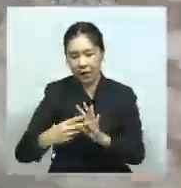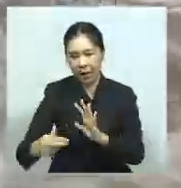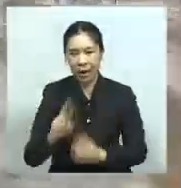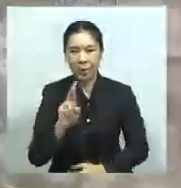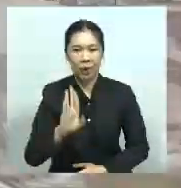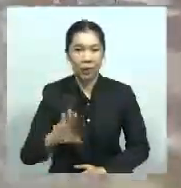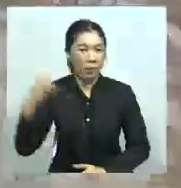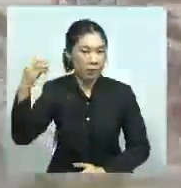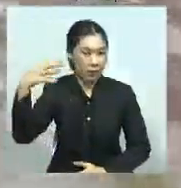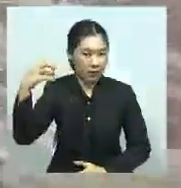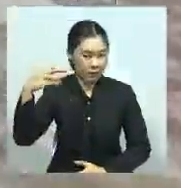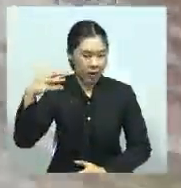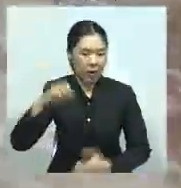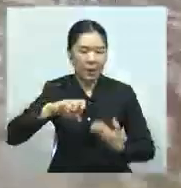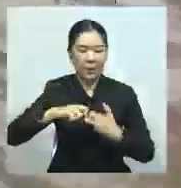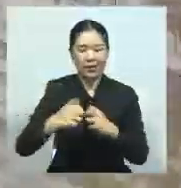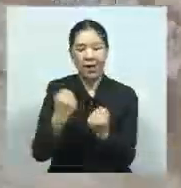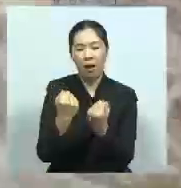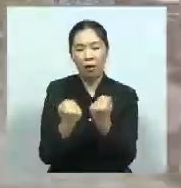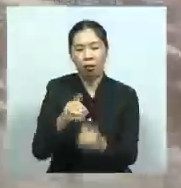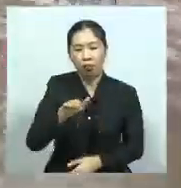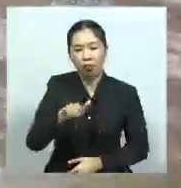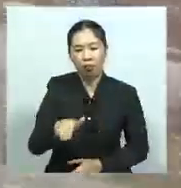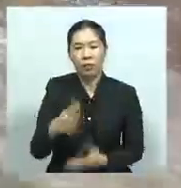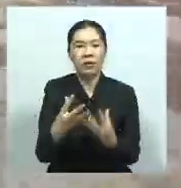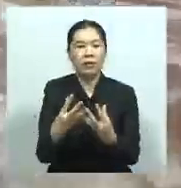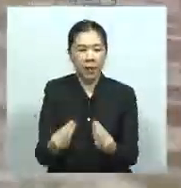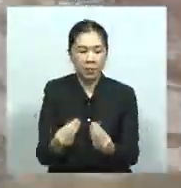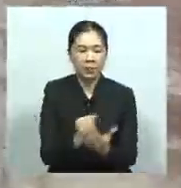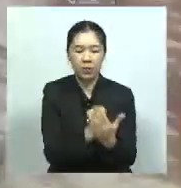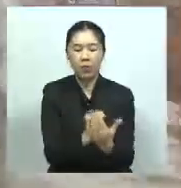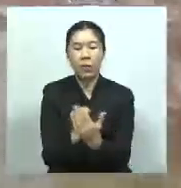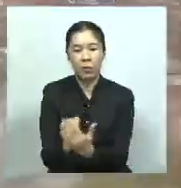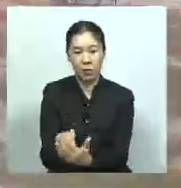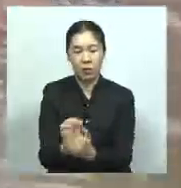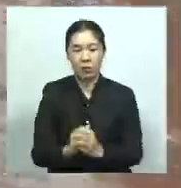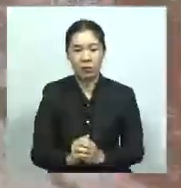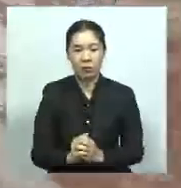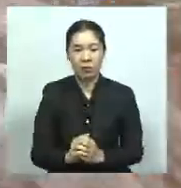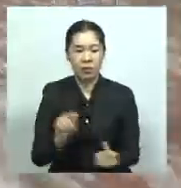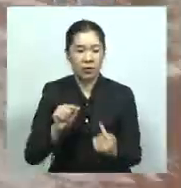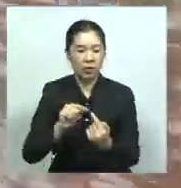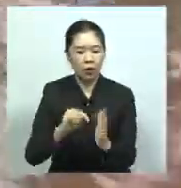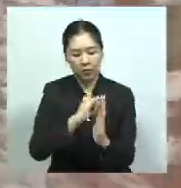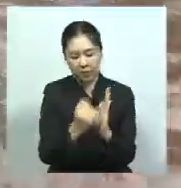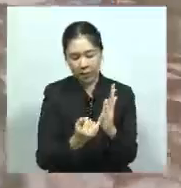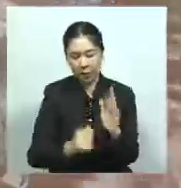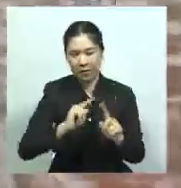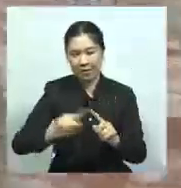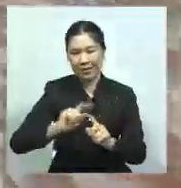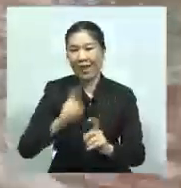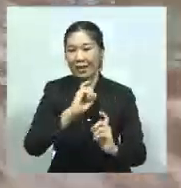เครื่องสูบน้ำปัญหารถเสียเพื่อบรรเทาความเดือดร้อนให้ประชาชนรวมทั้งให้ขยายผลไปยังจังหวัดต่างๆ